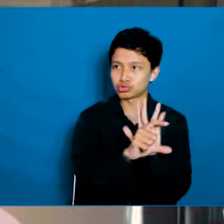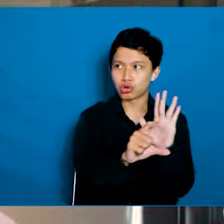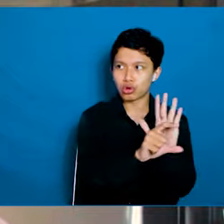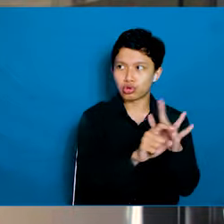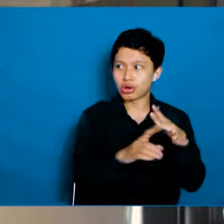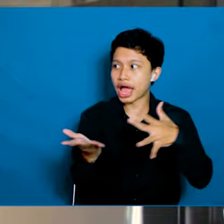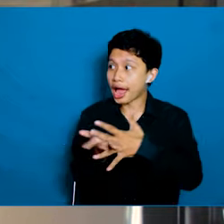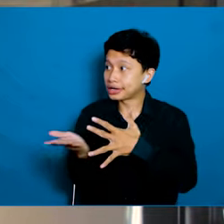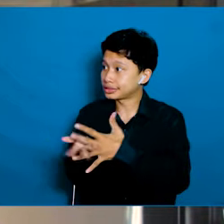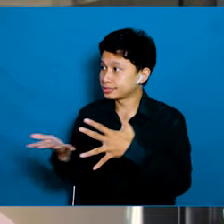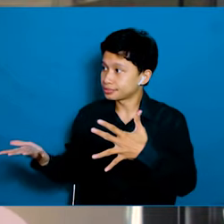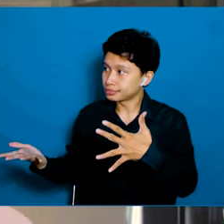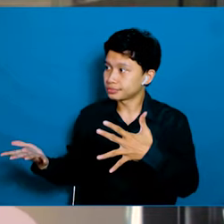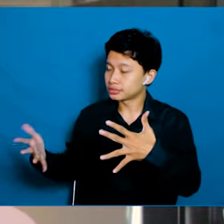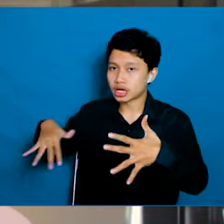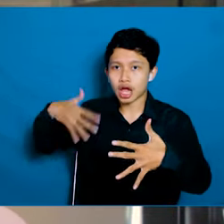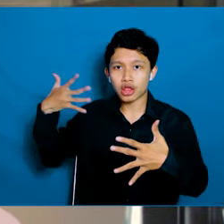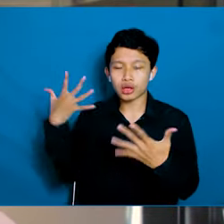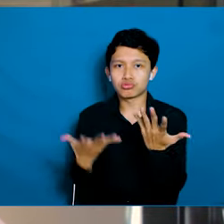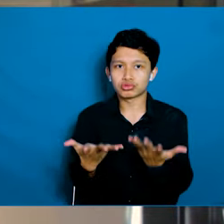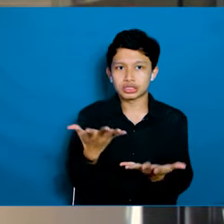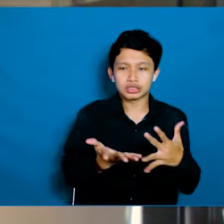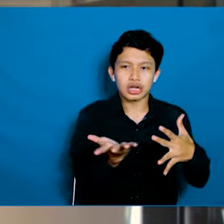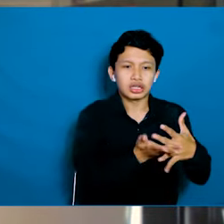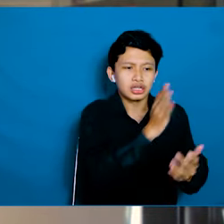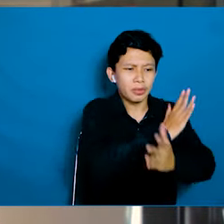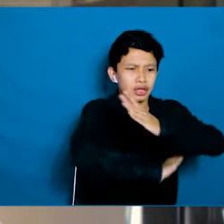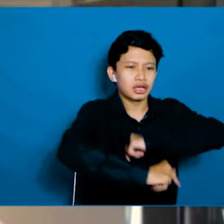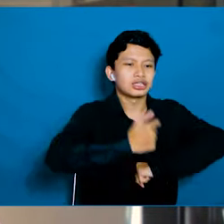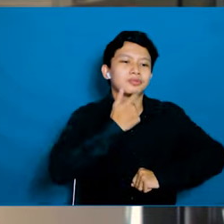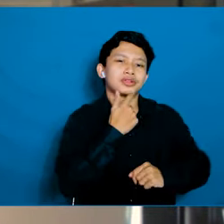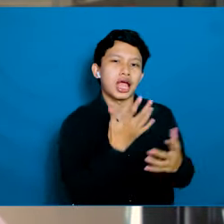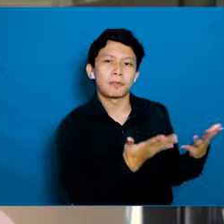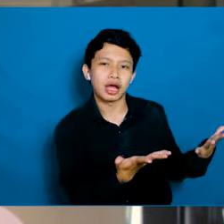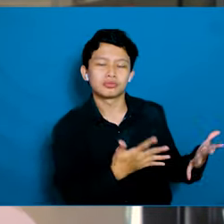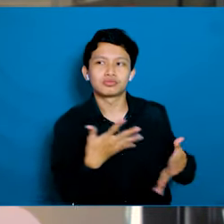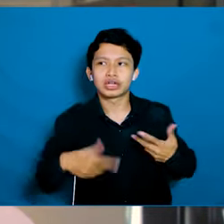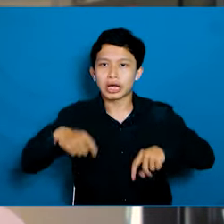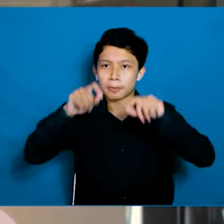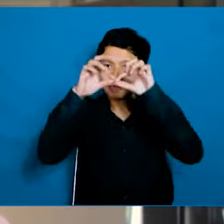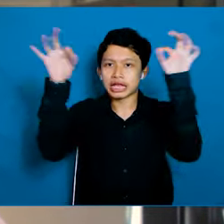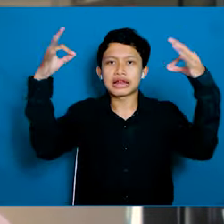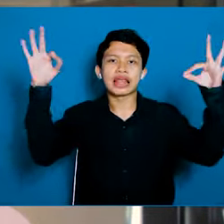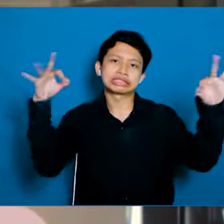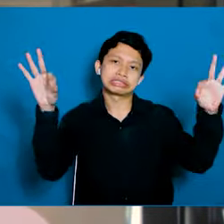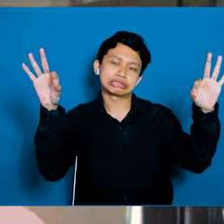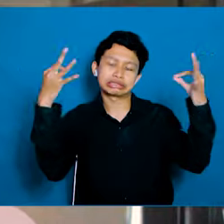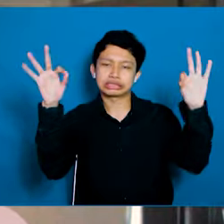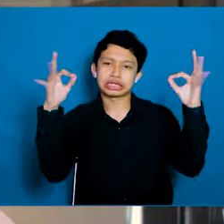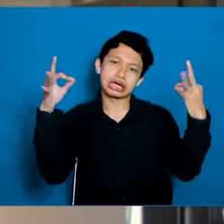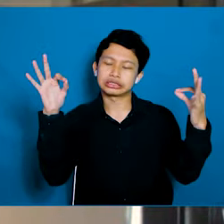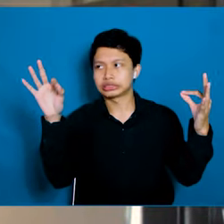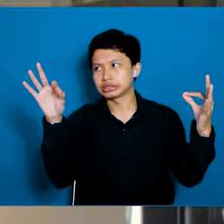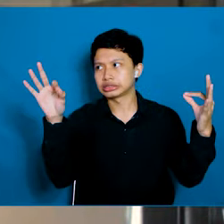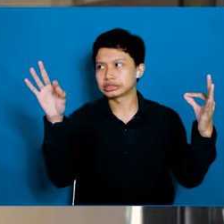seperti aksesibilitas, menangani disabilitas seperti apa. Itu hanya ini kertas suara,